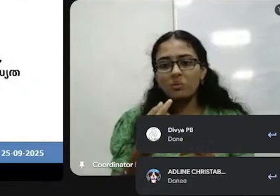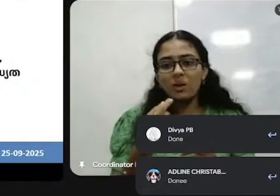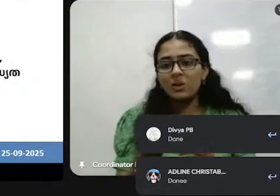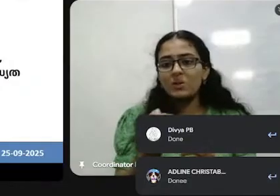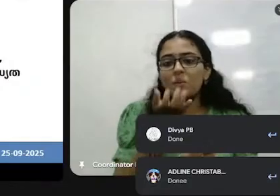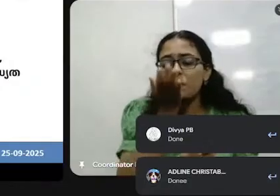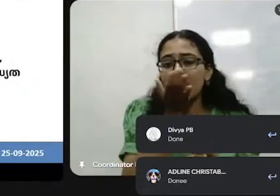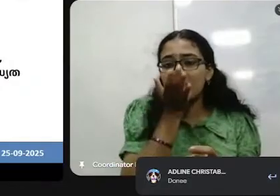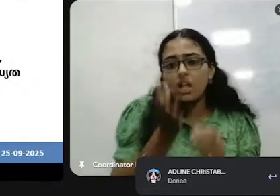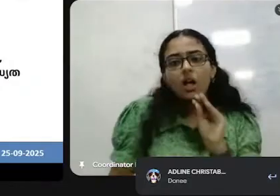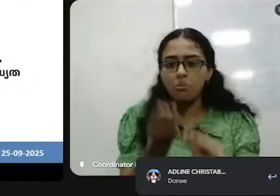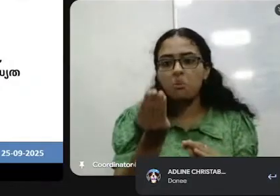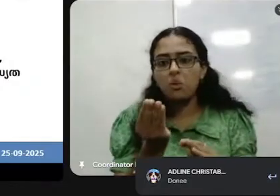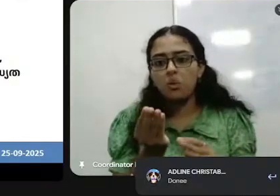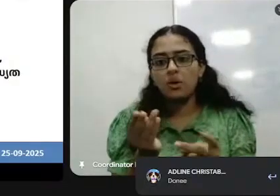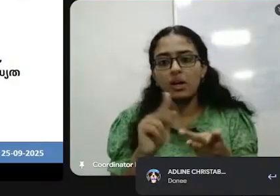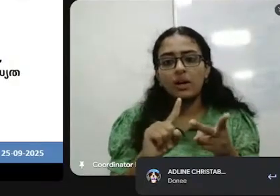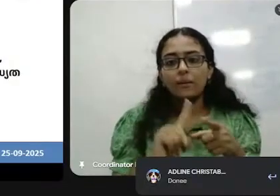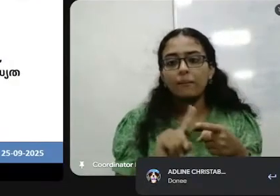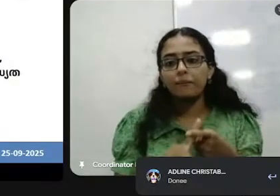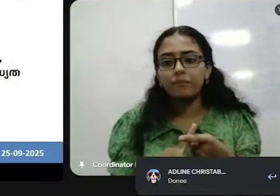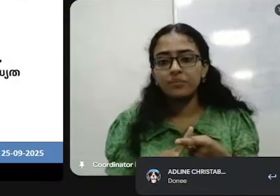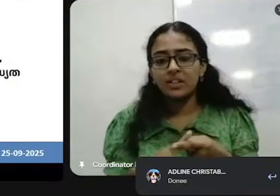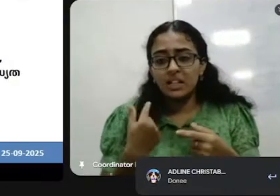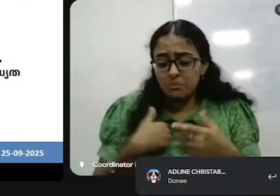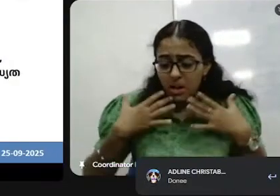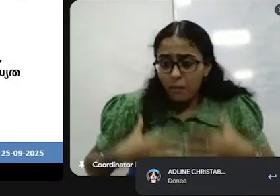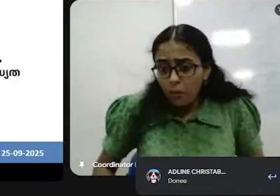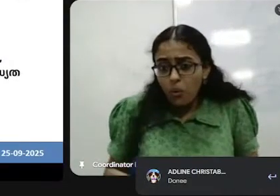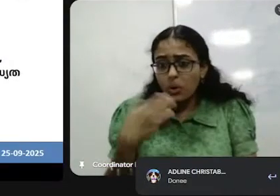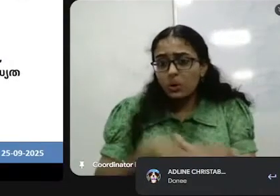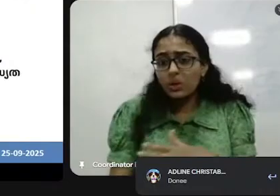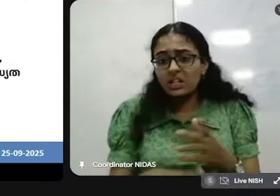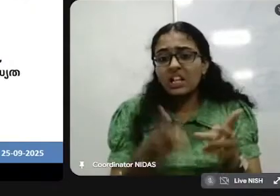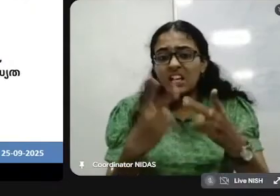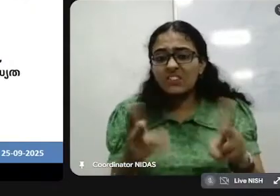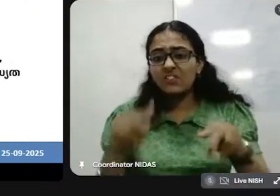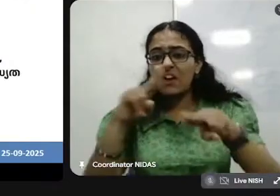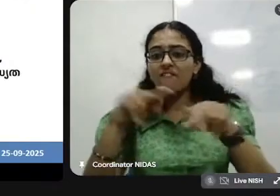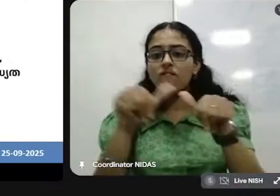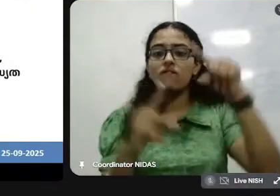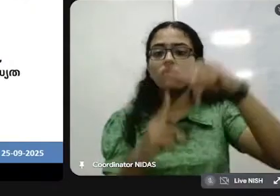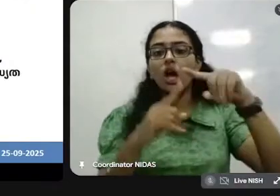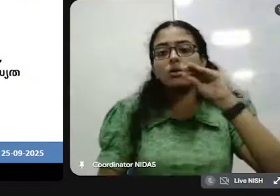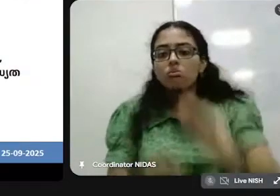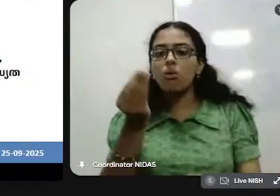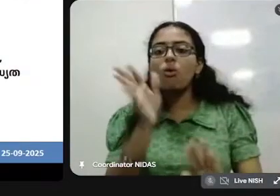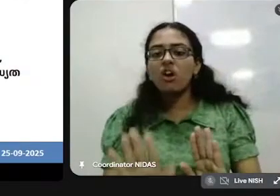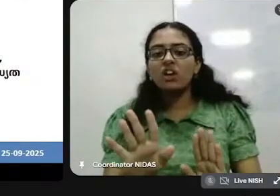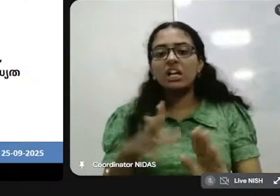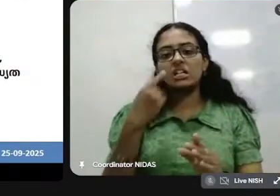ഉണ്ടെങ്കിൽ അതിനും ഒരു കാരണമാകാം. ഡിസ്ലിപിഡീമിയ, നമ്മുടെ ശരീരത്തിൽ ഒരുപാട് ഫാറ്റിന്റെ അളവ് കൂടുതലാണെങ്കിൽ